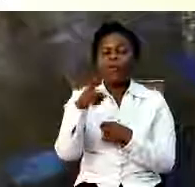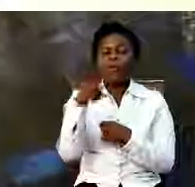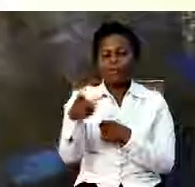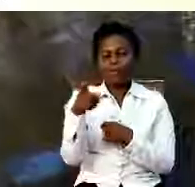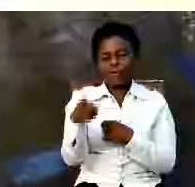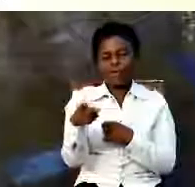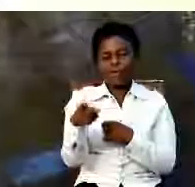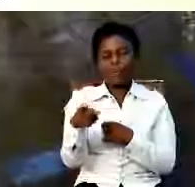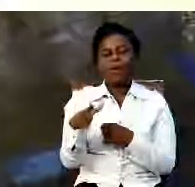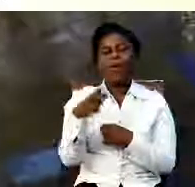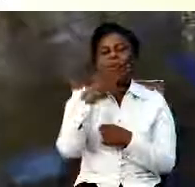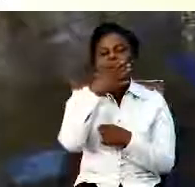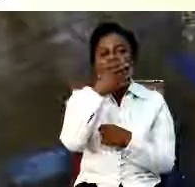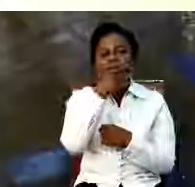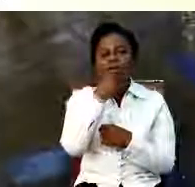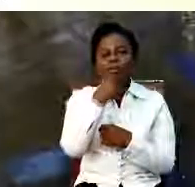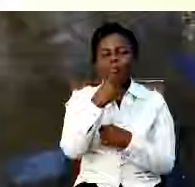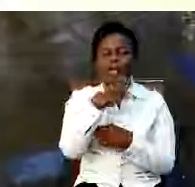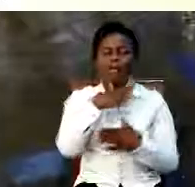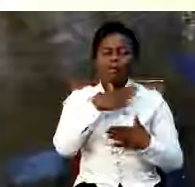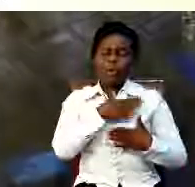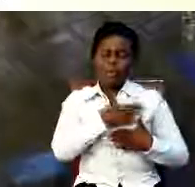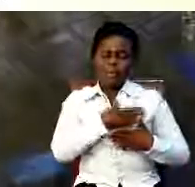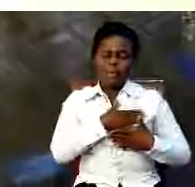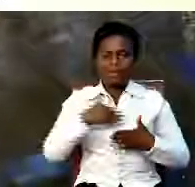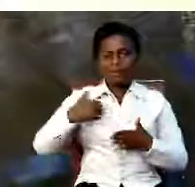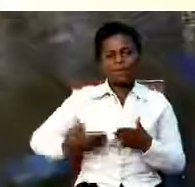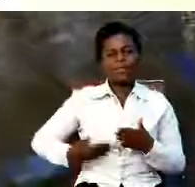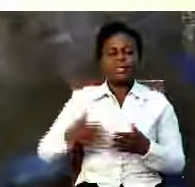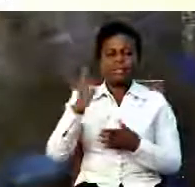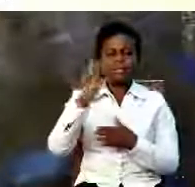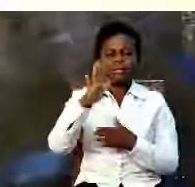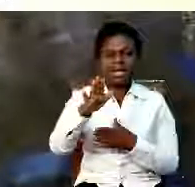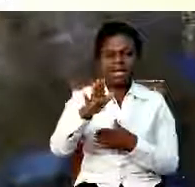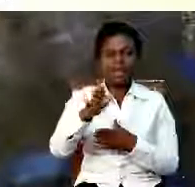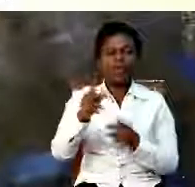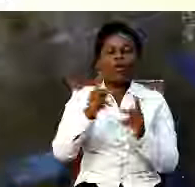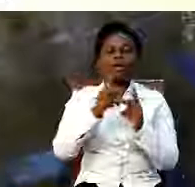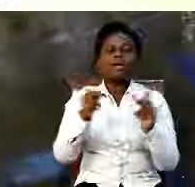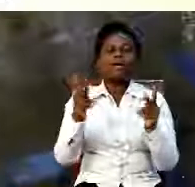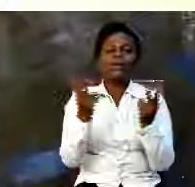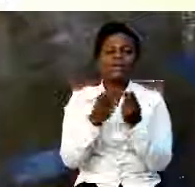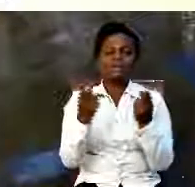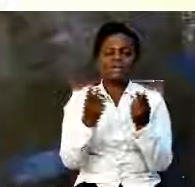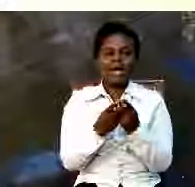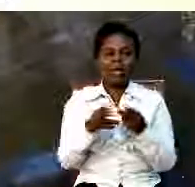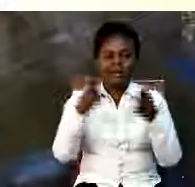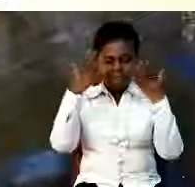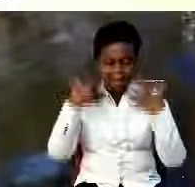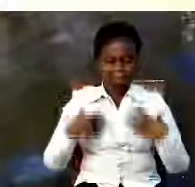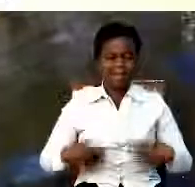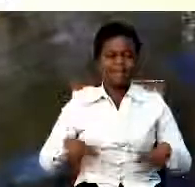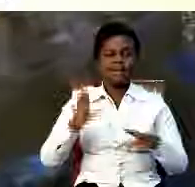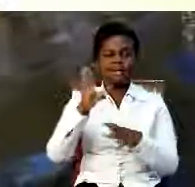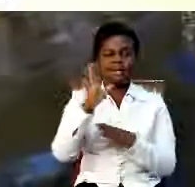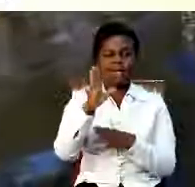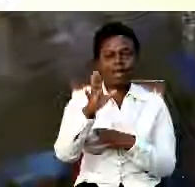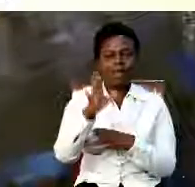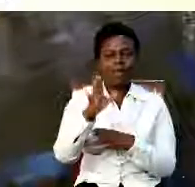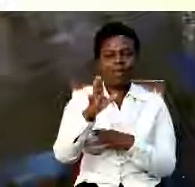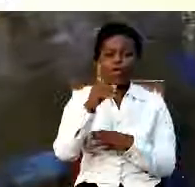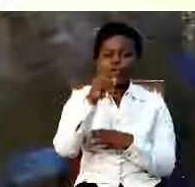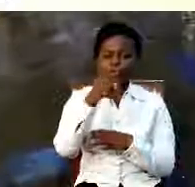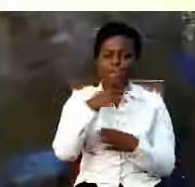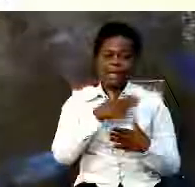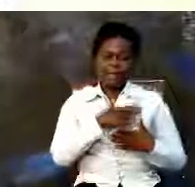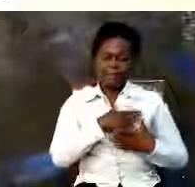Vivyo hivyo wanaume wawapende wake zao kama miili yao. Anayempenda